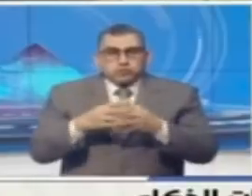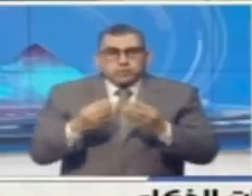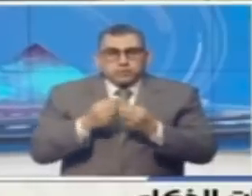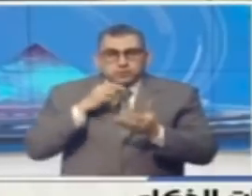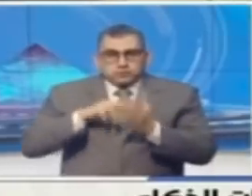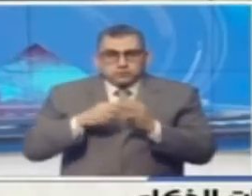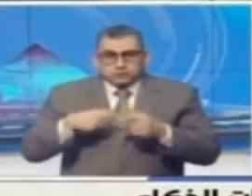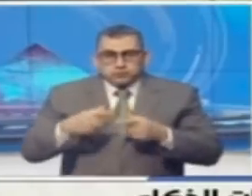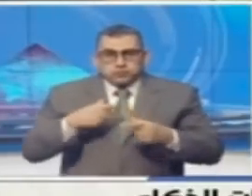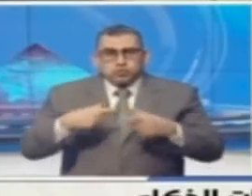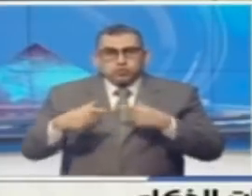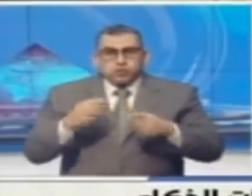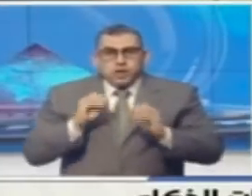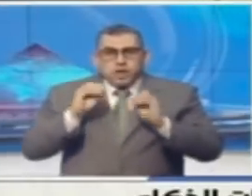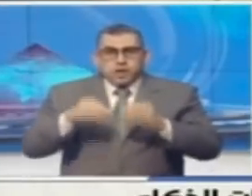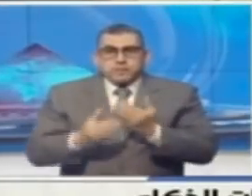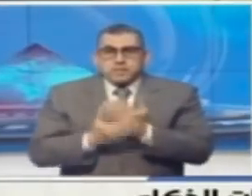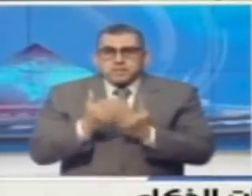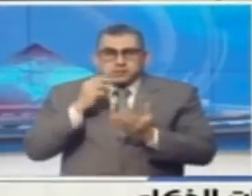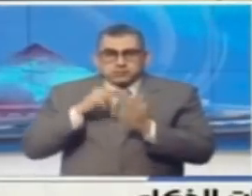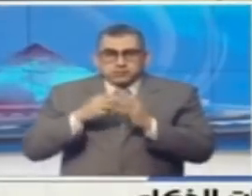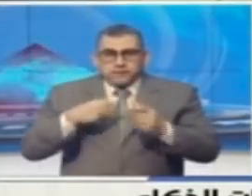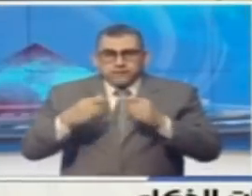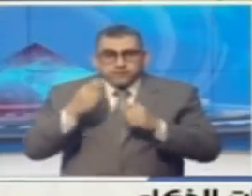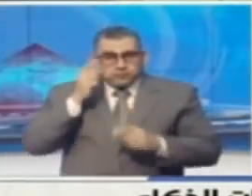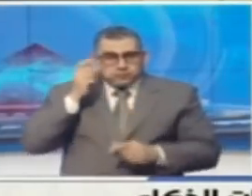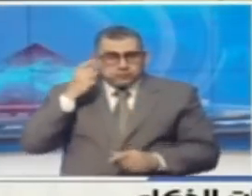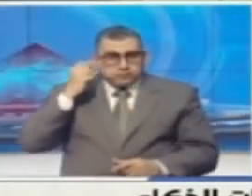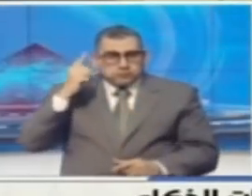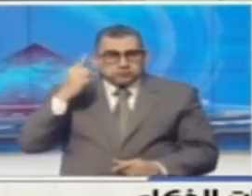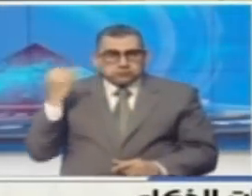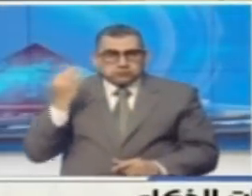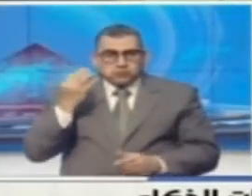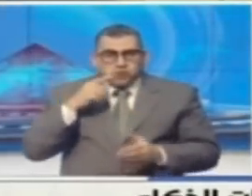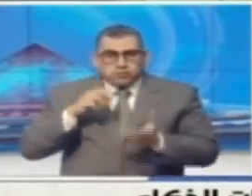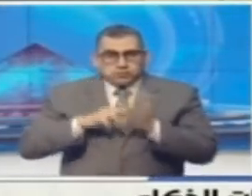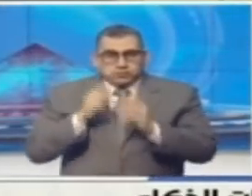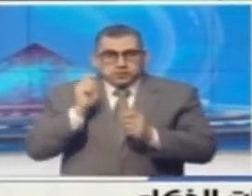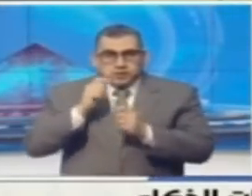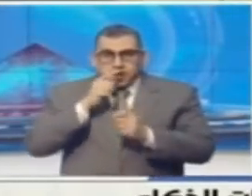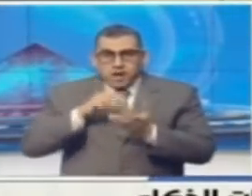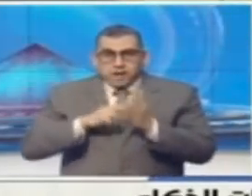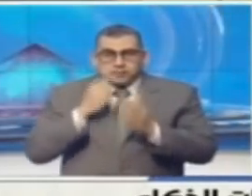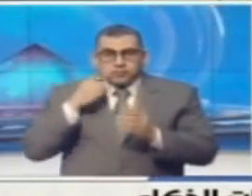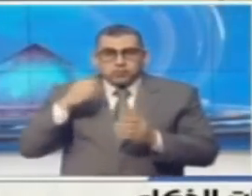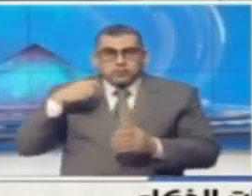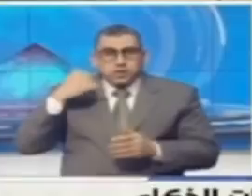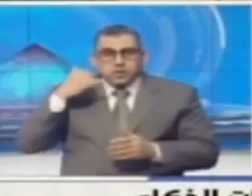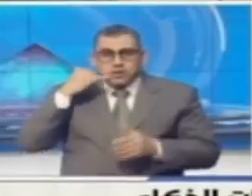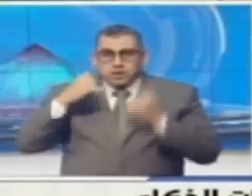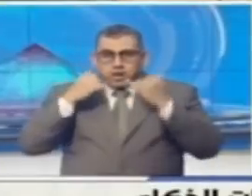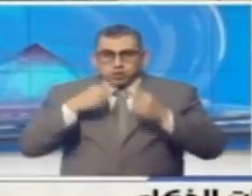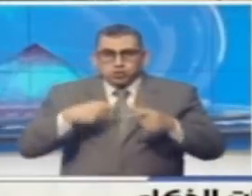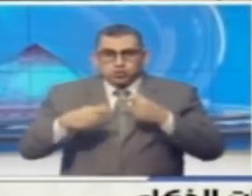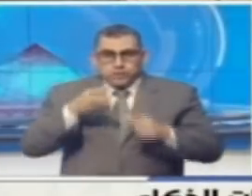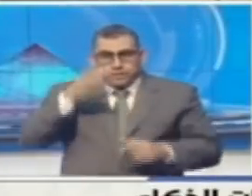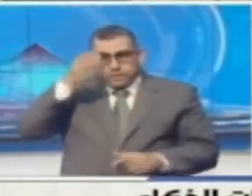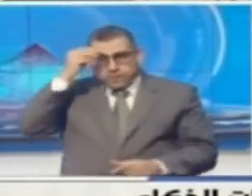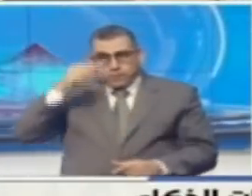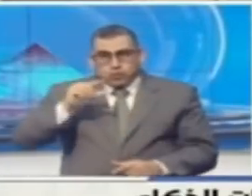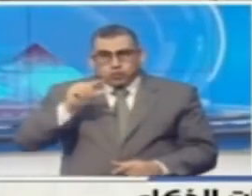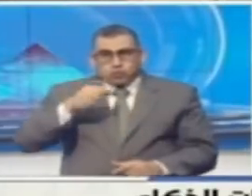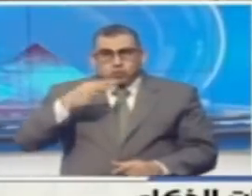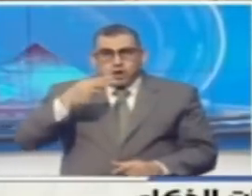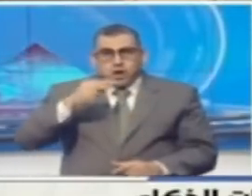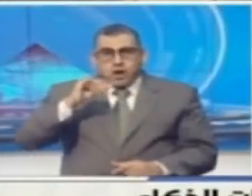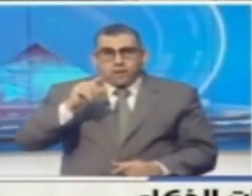لحلول تكنولوجية قائمة على تقنيات الذكاء الاصطناعي. وقال وزير الاتصالات وتكنولوجيا المعلومات الدكتور